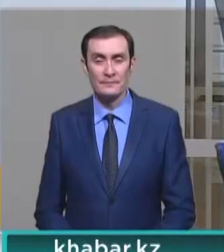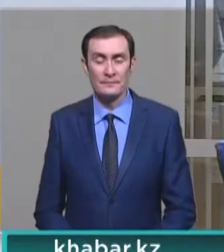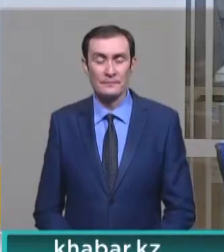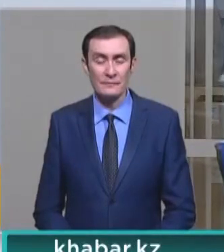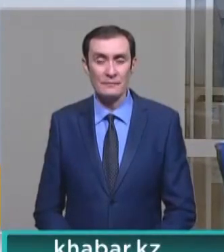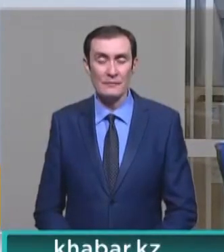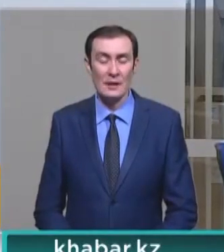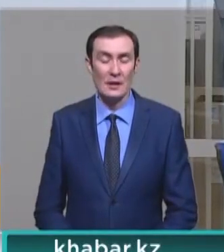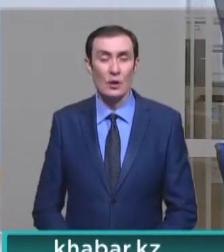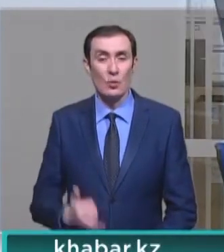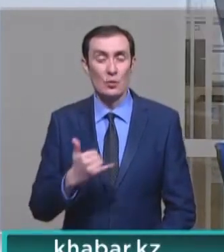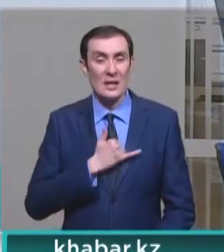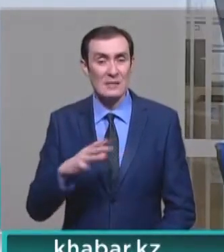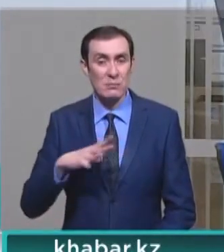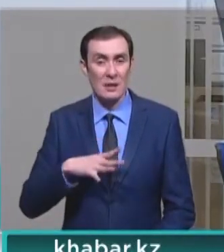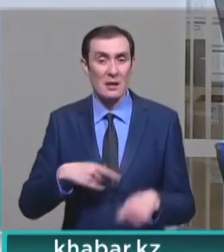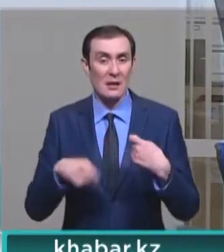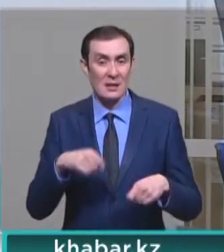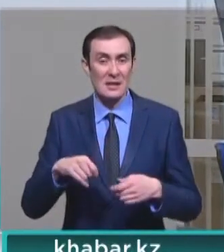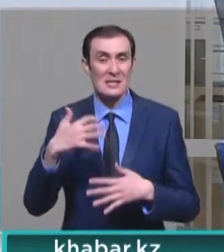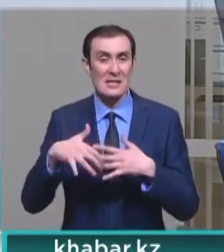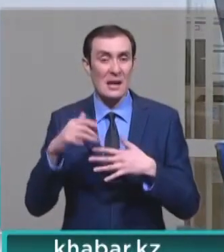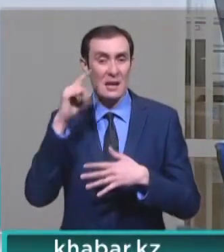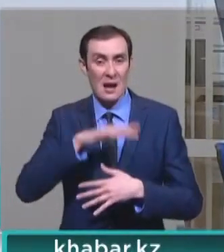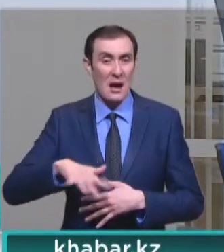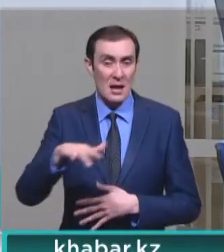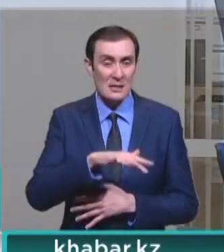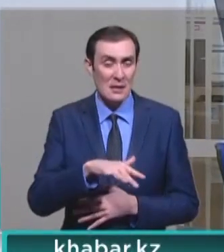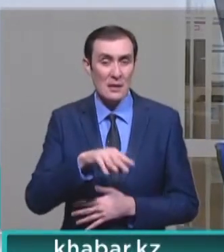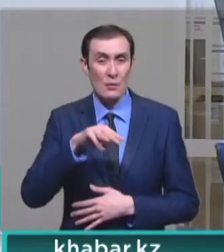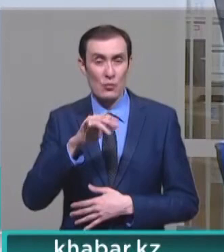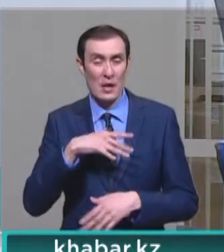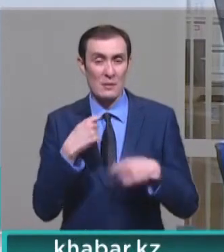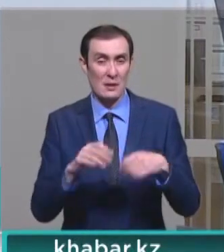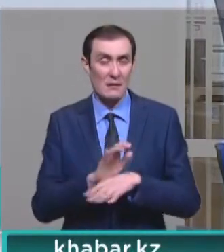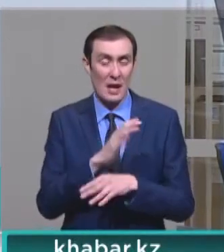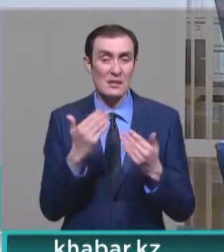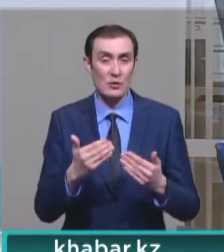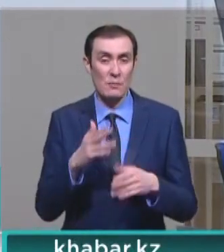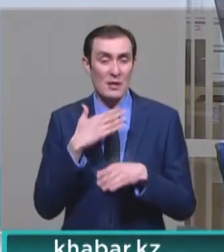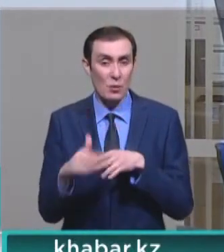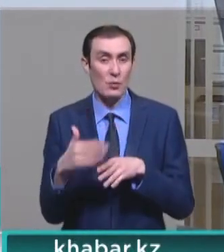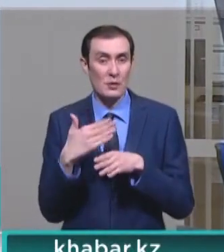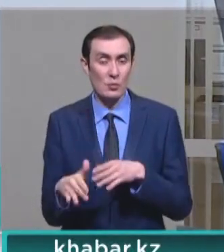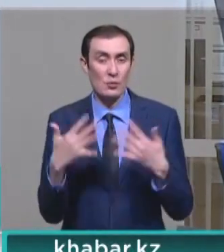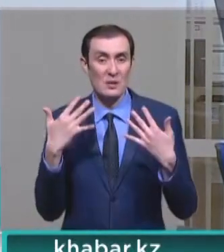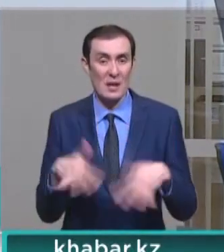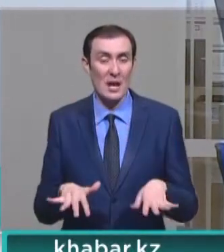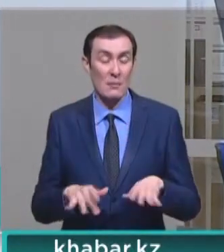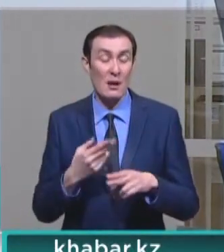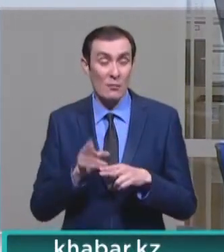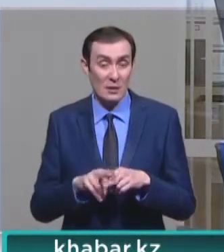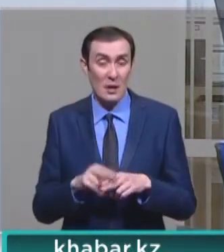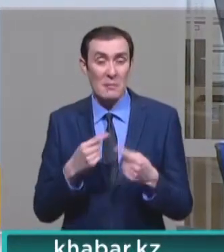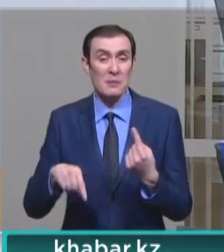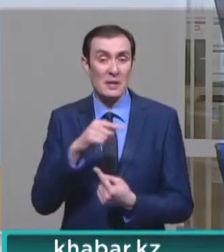Получается, что у нас был рынок Средней Азии, и на сегодняшний день мы потихоньку его теряем.